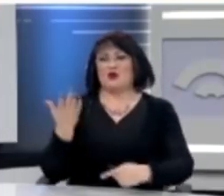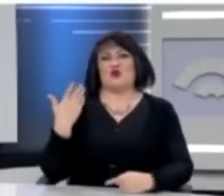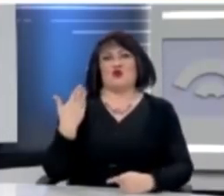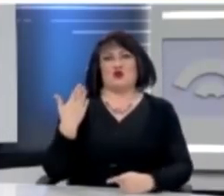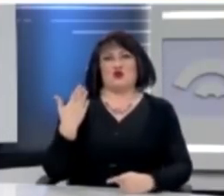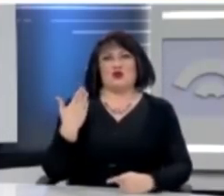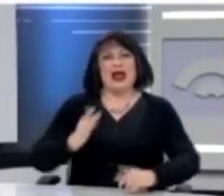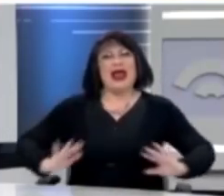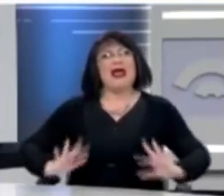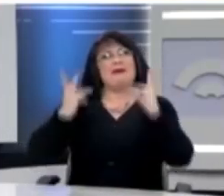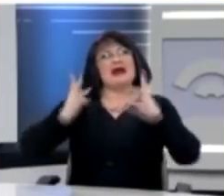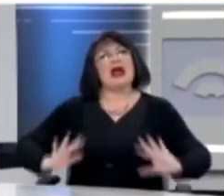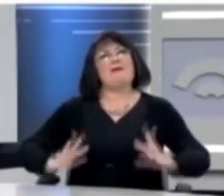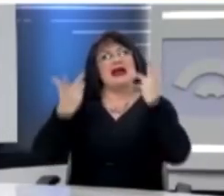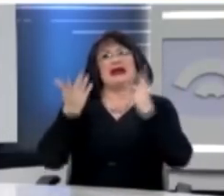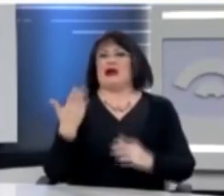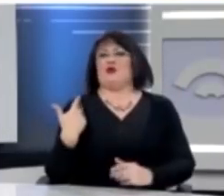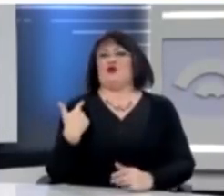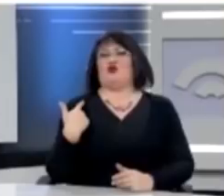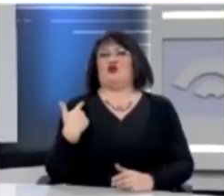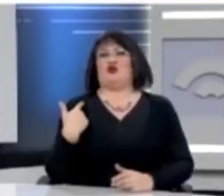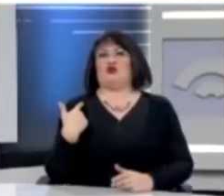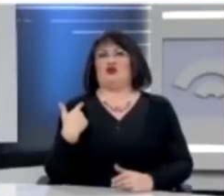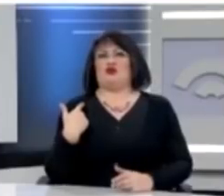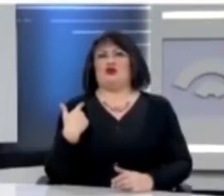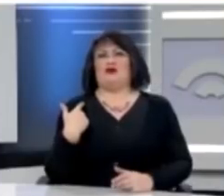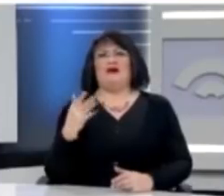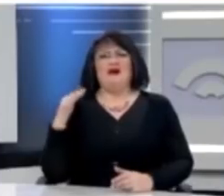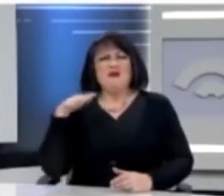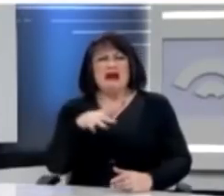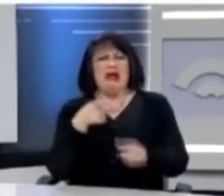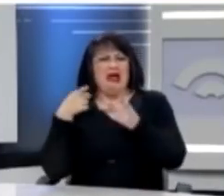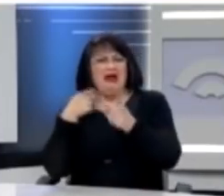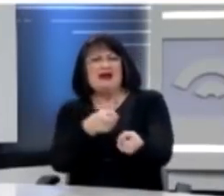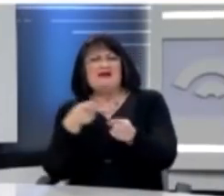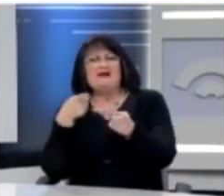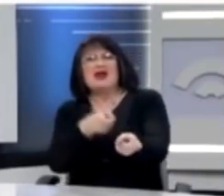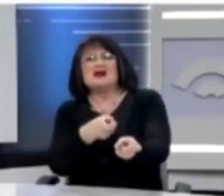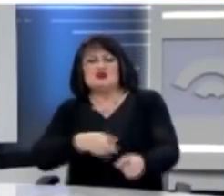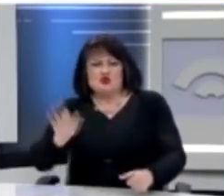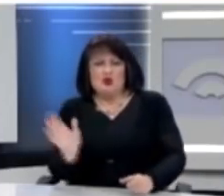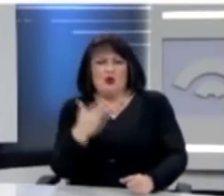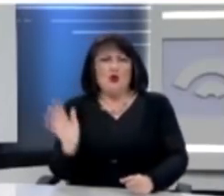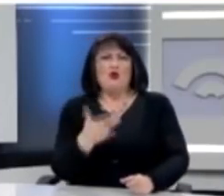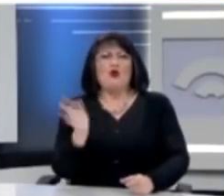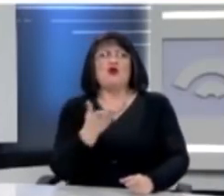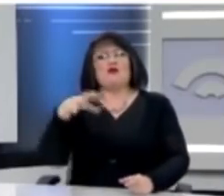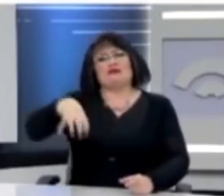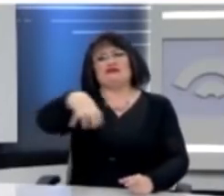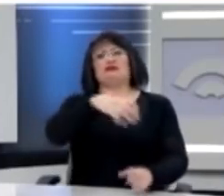δύο απεργιακές μάχες συνοδεύτηκε με απειλές, εκβιασμούς, με απολύσεις στους χώρους